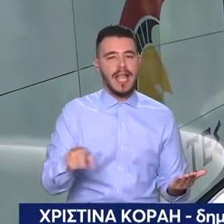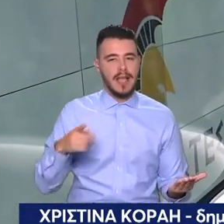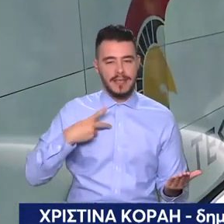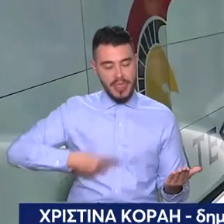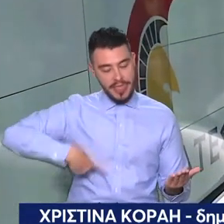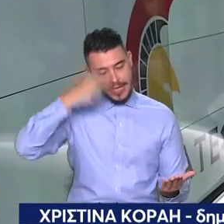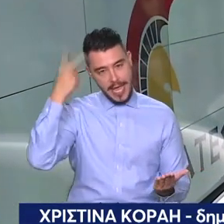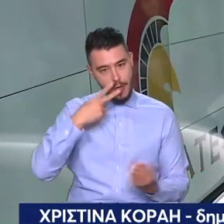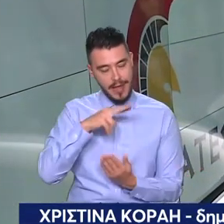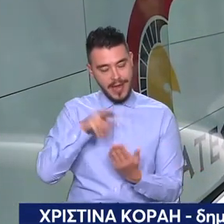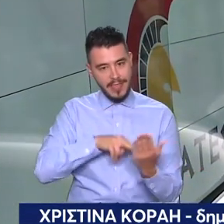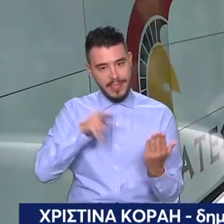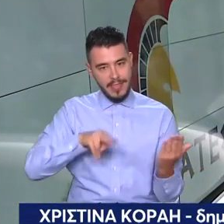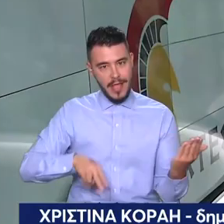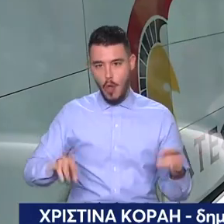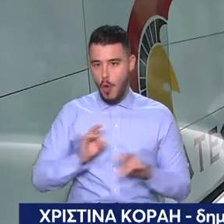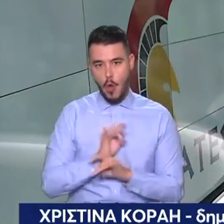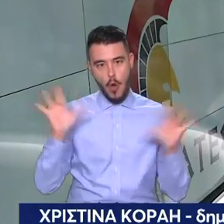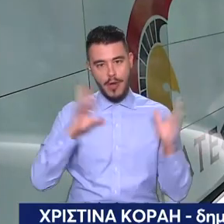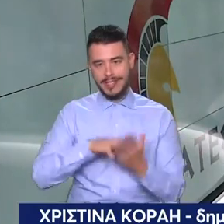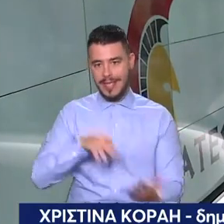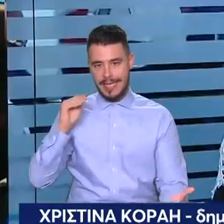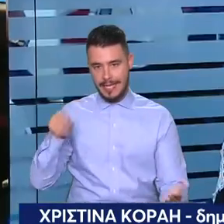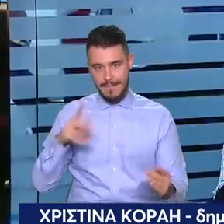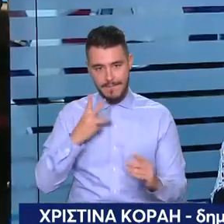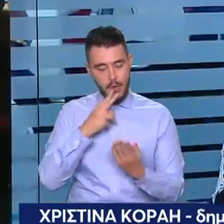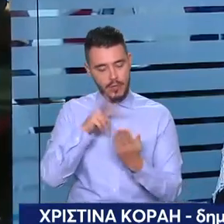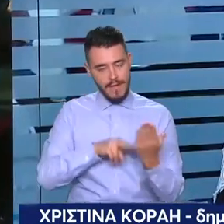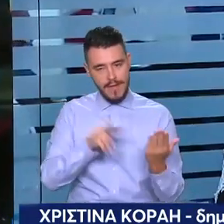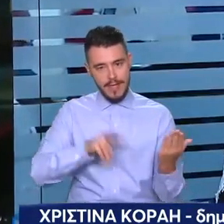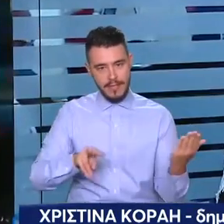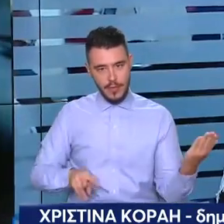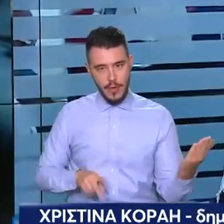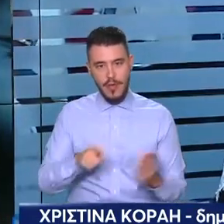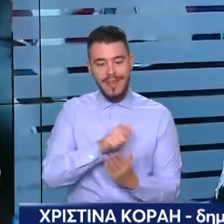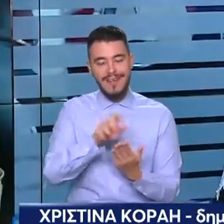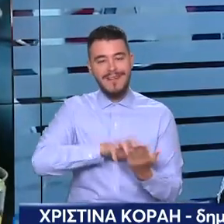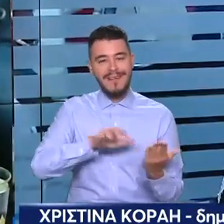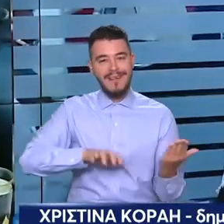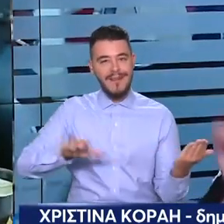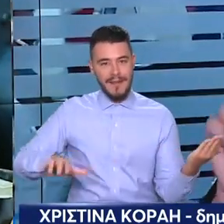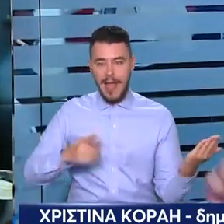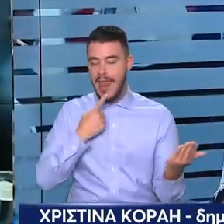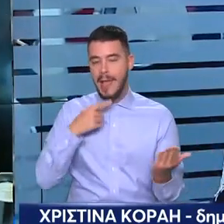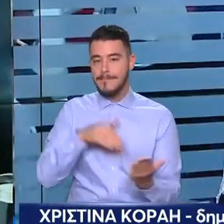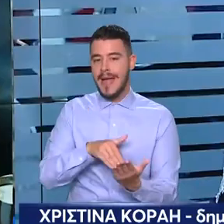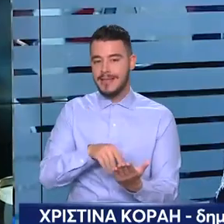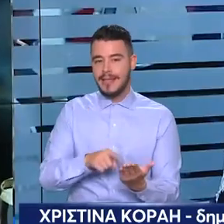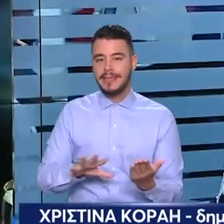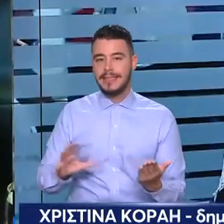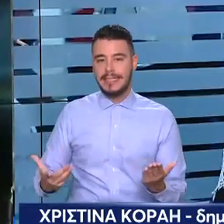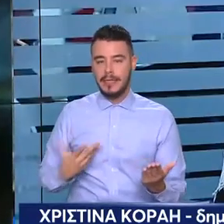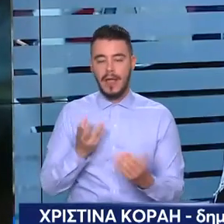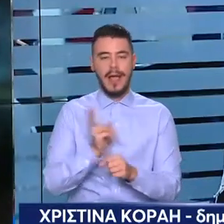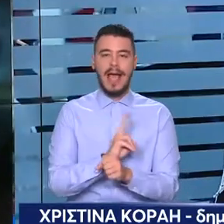αλλά χωρίς να πάρουν αντίγραφα, έχει, σύμφωνα με τις πληροφορίες του Live News, και έγγραφο